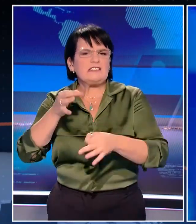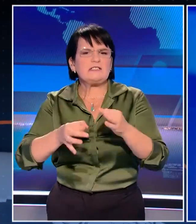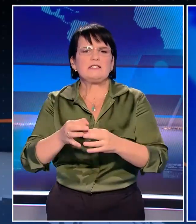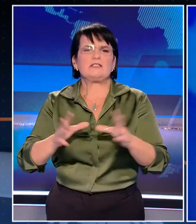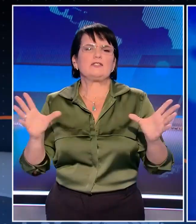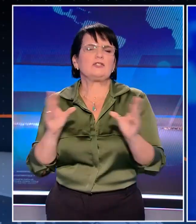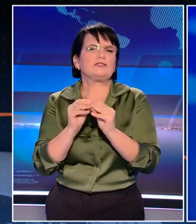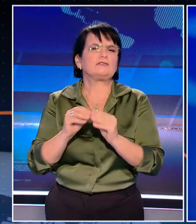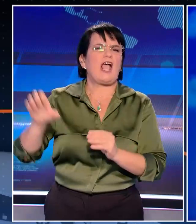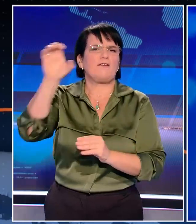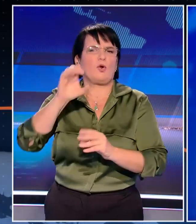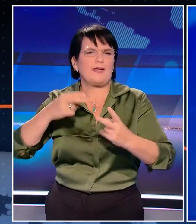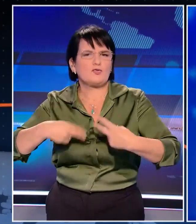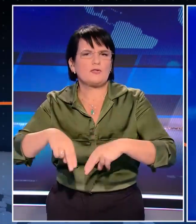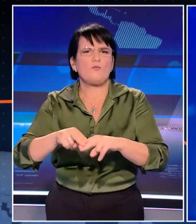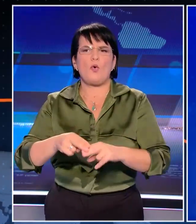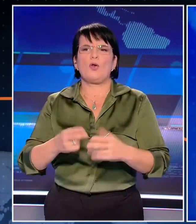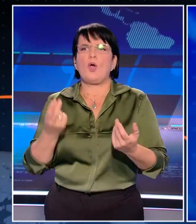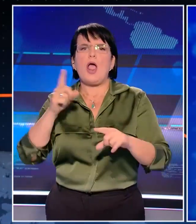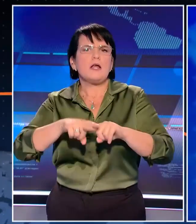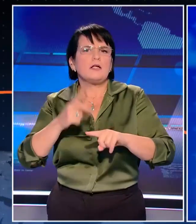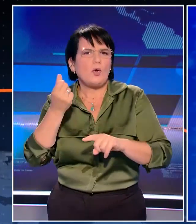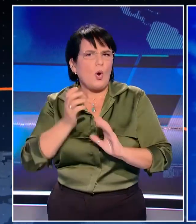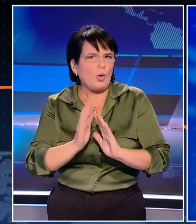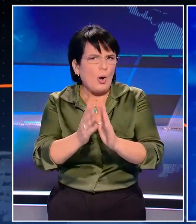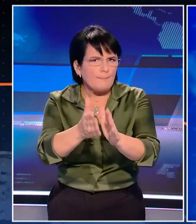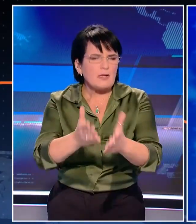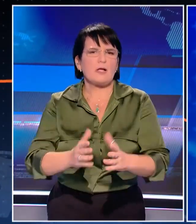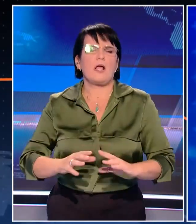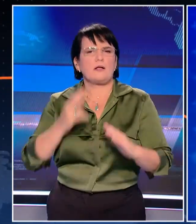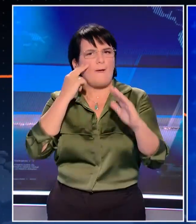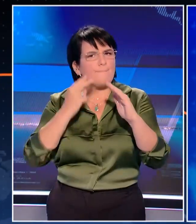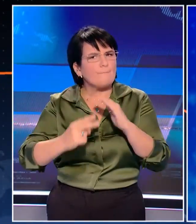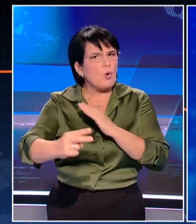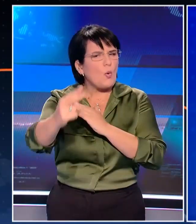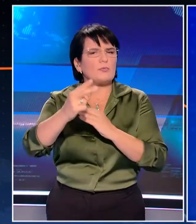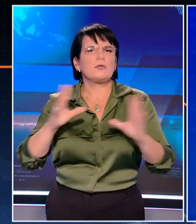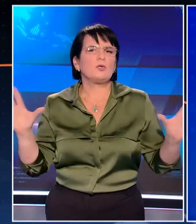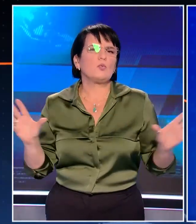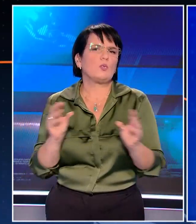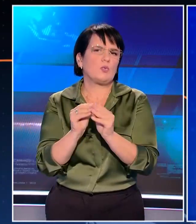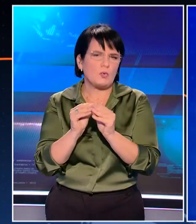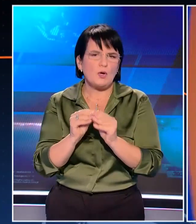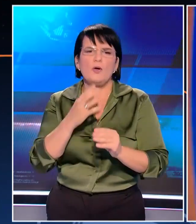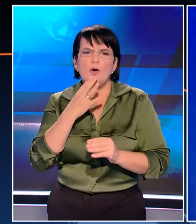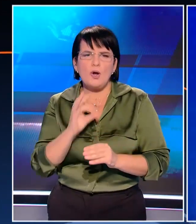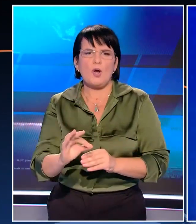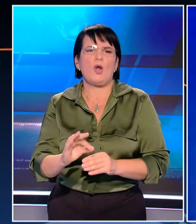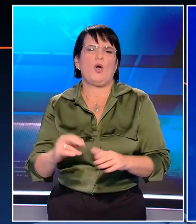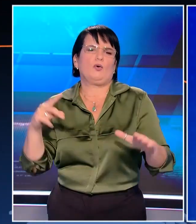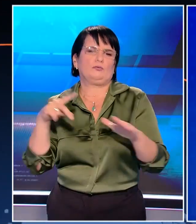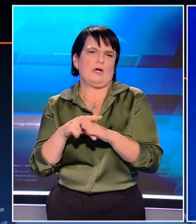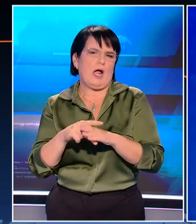επίπεδο Ευρωπαϊκού Συμβουλίου, για την πορεία της ελληνικής οικονομίας και για τις προοπτικές μετά την αναβάθμιση της